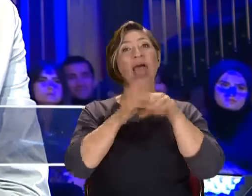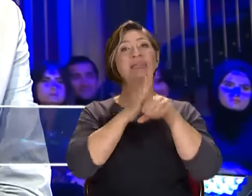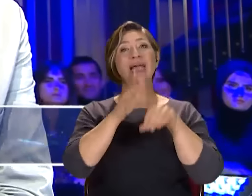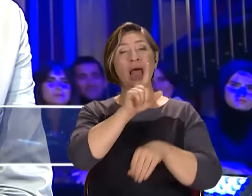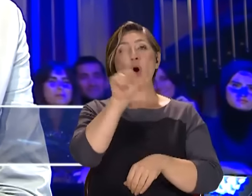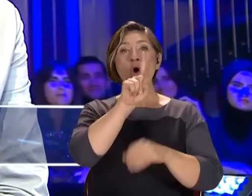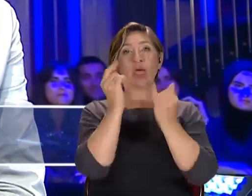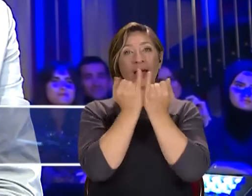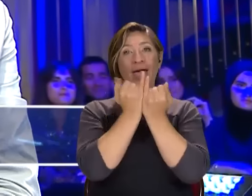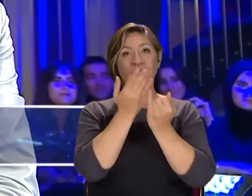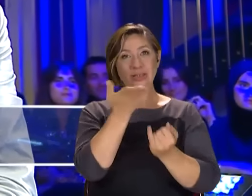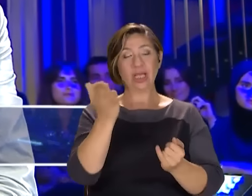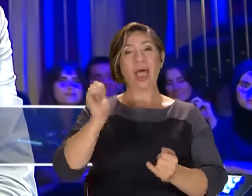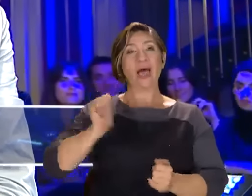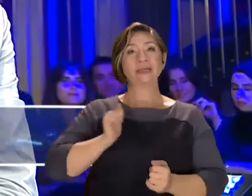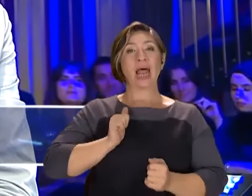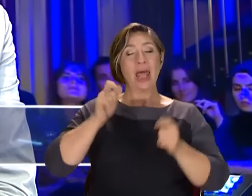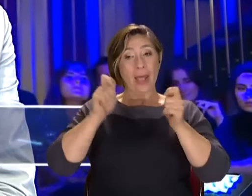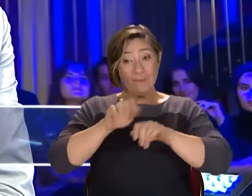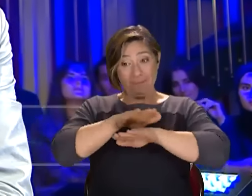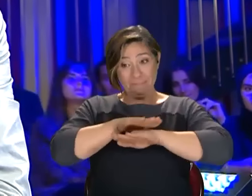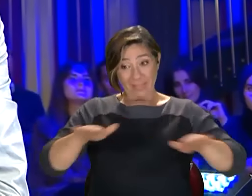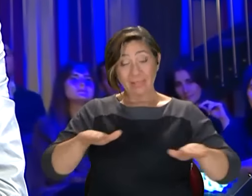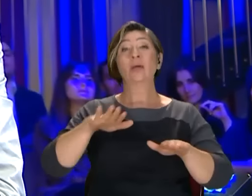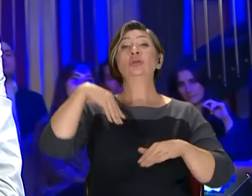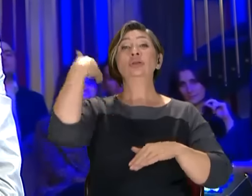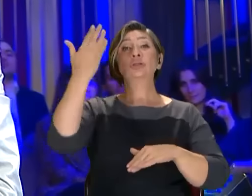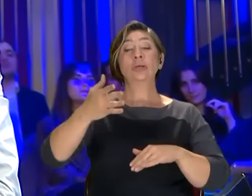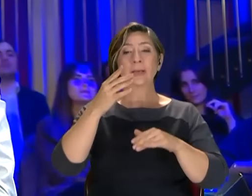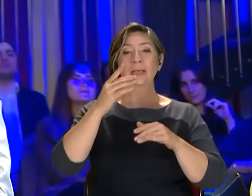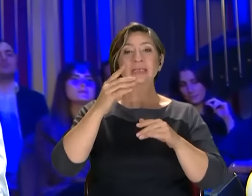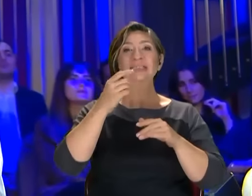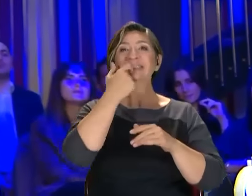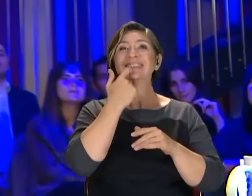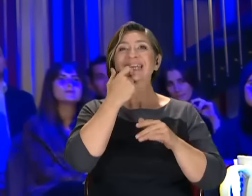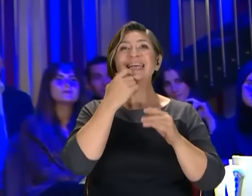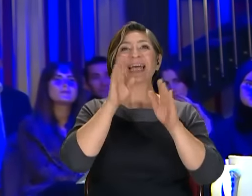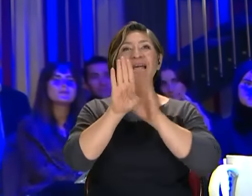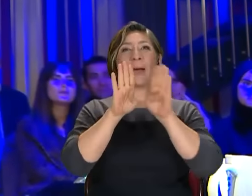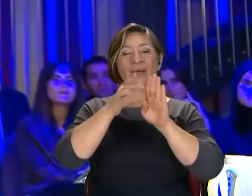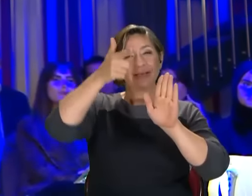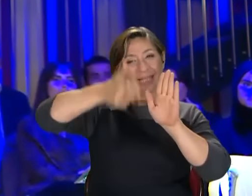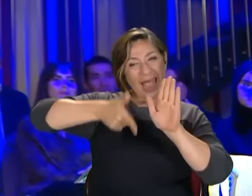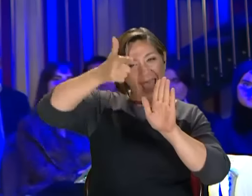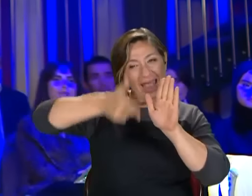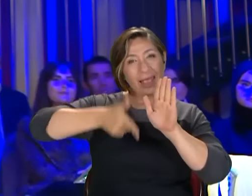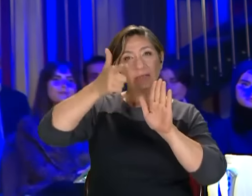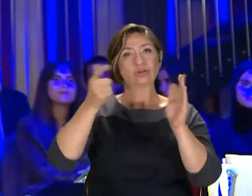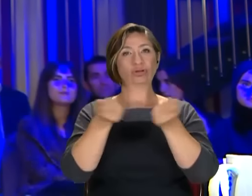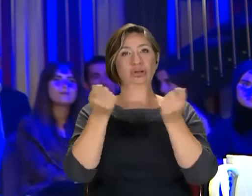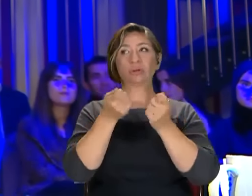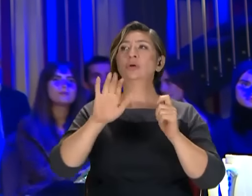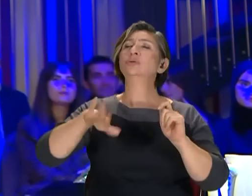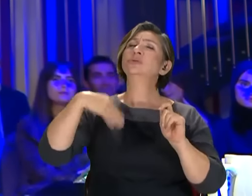ve 10 kardeşler. Askerliğini yaptıktan sonra bir süre çelik kapı kaynakçılık alanında